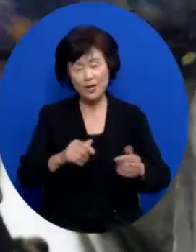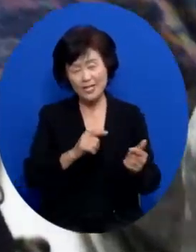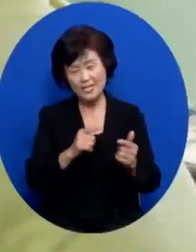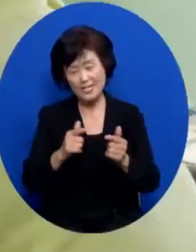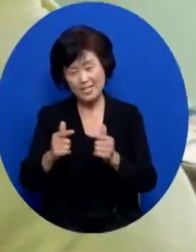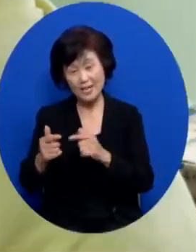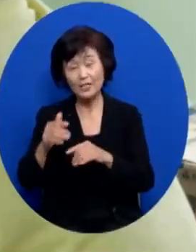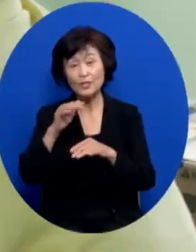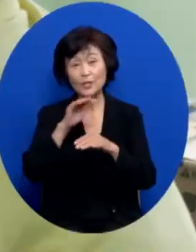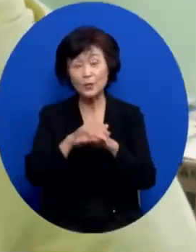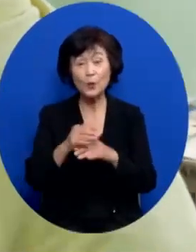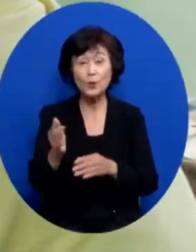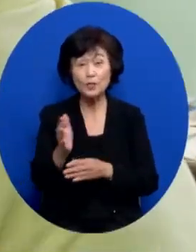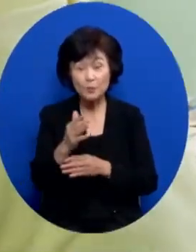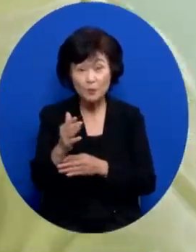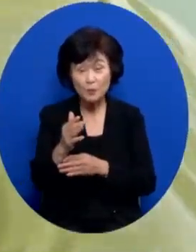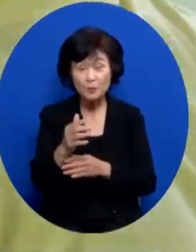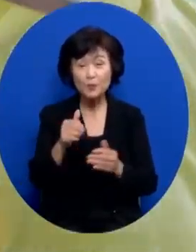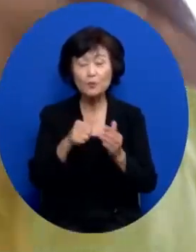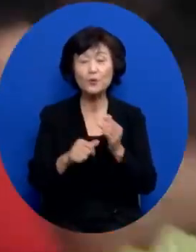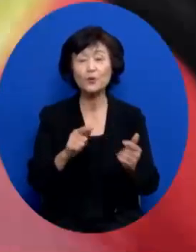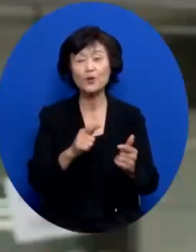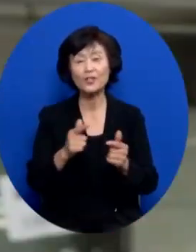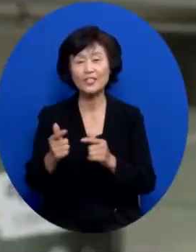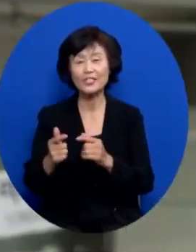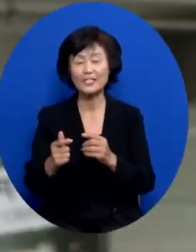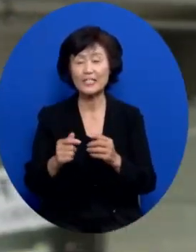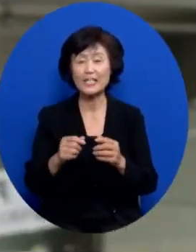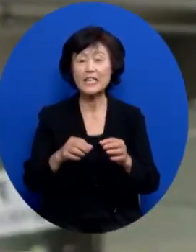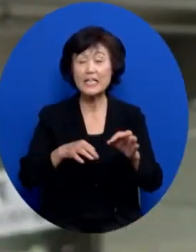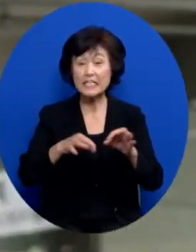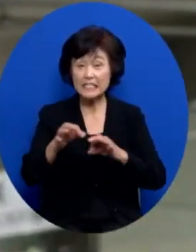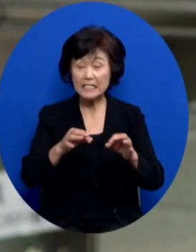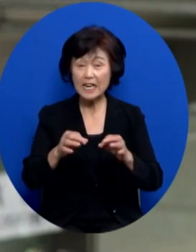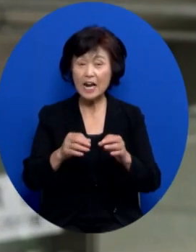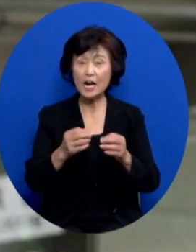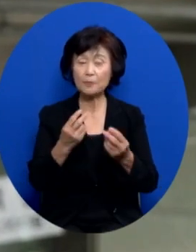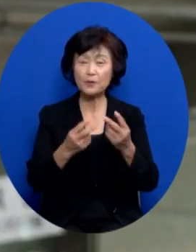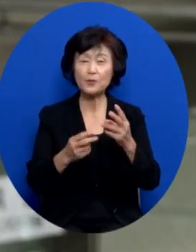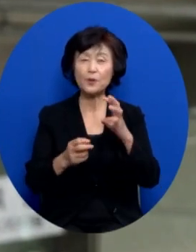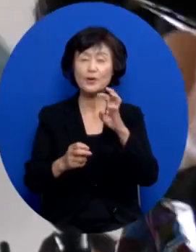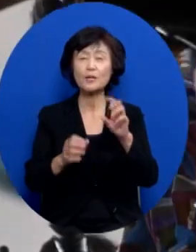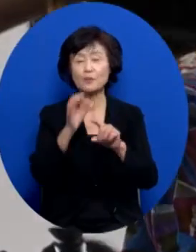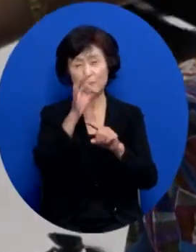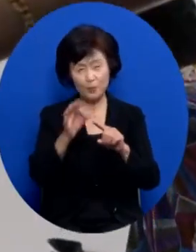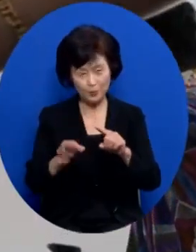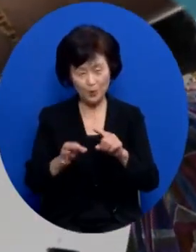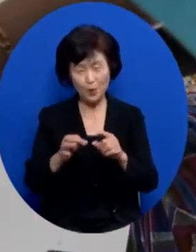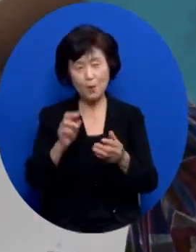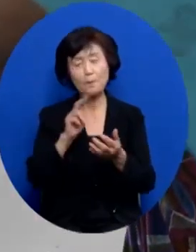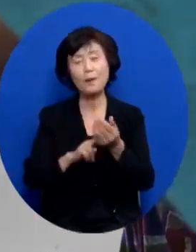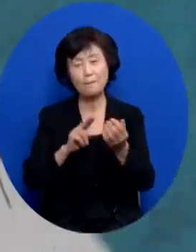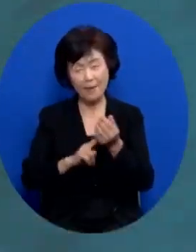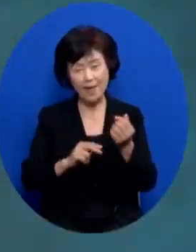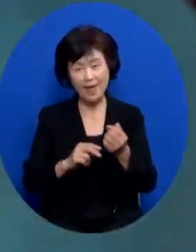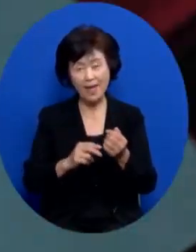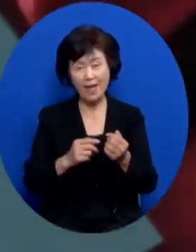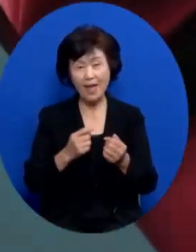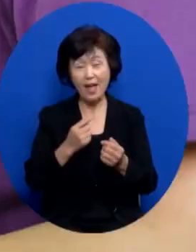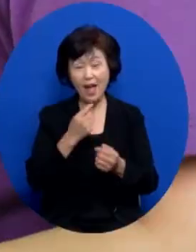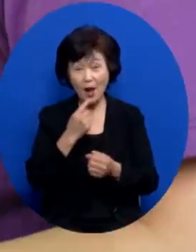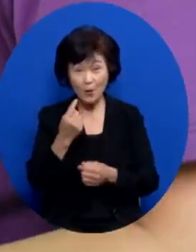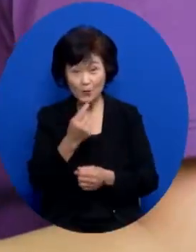등이 시중가의 30% 가격대의 판매돼 호응을 얻었습니다 아울러 부추전과 김밥 등